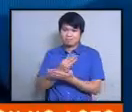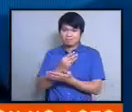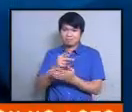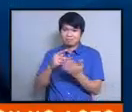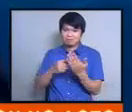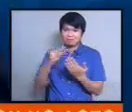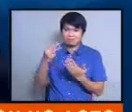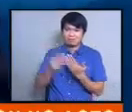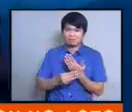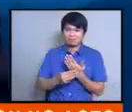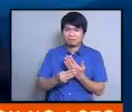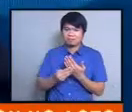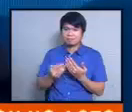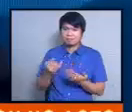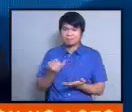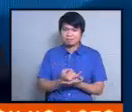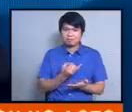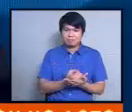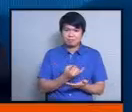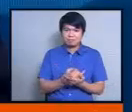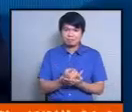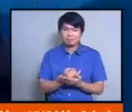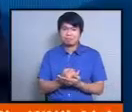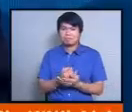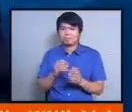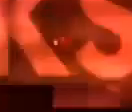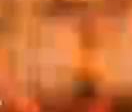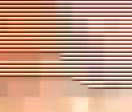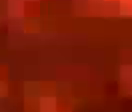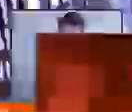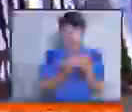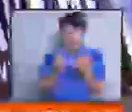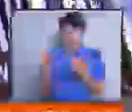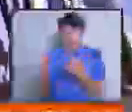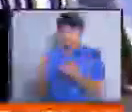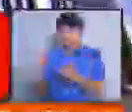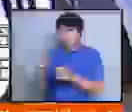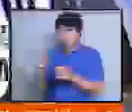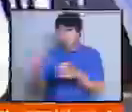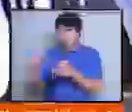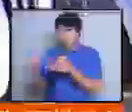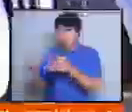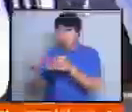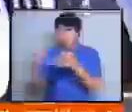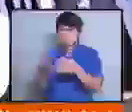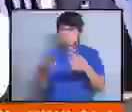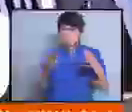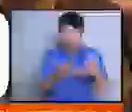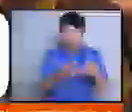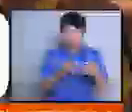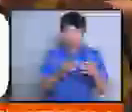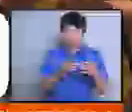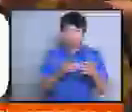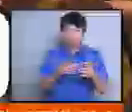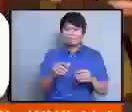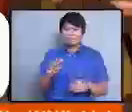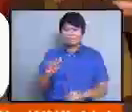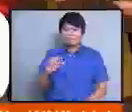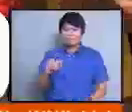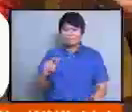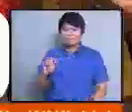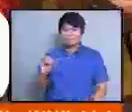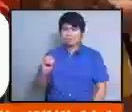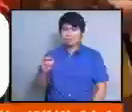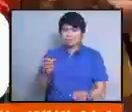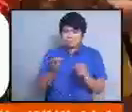na raw kasi itong investment scam ng isang korporasyon. Nagtipon sarap ng tanggapan ng Department of Transportation ng ilang miyembro ng ACTO para humingi